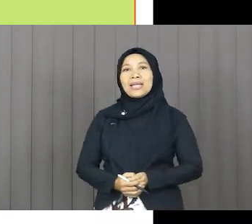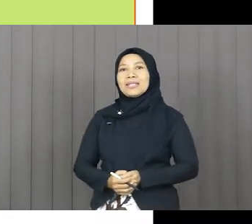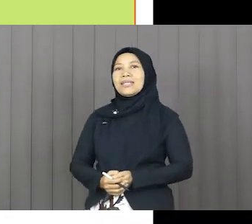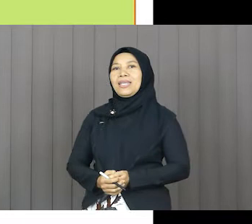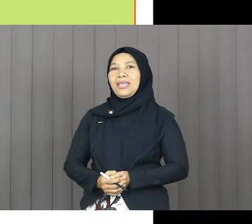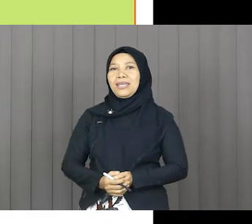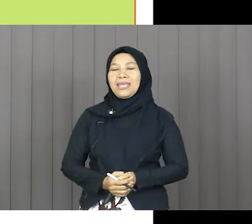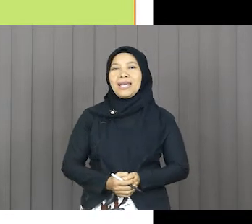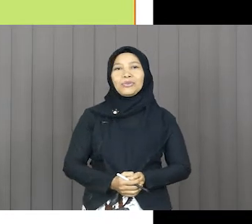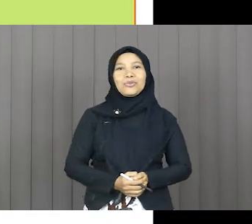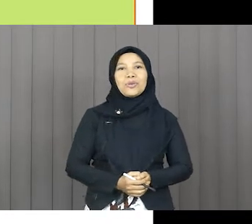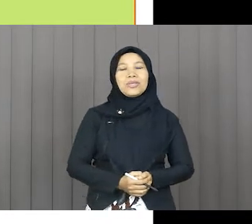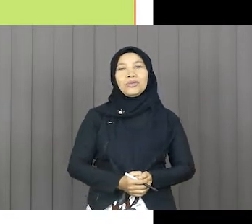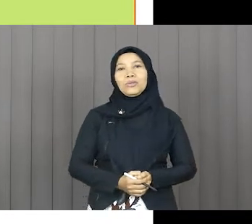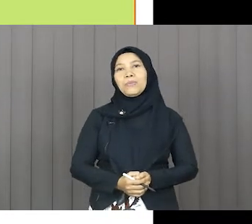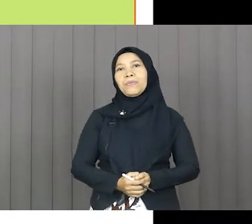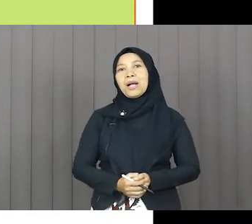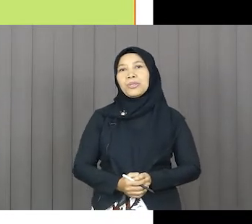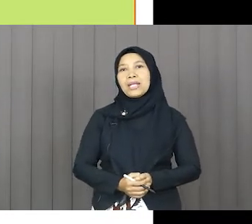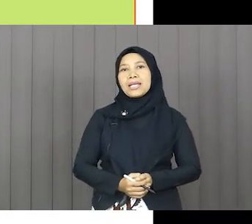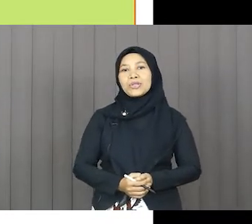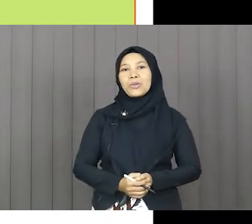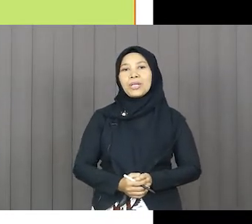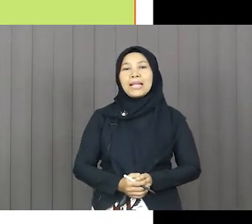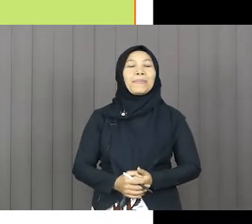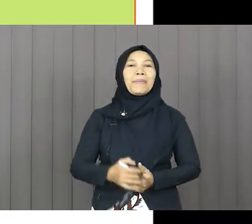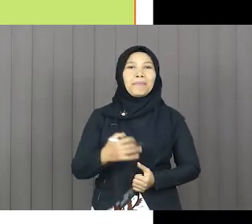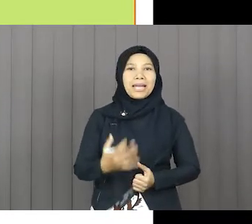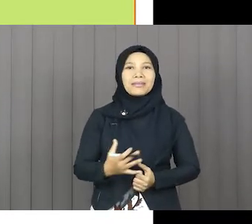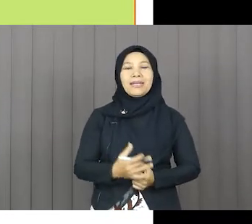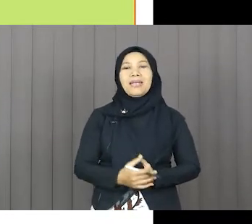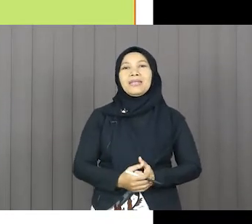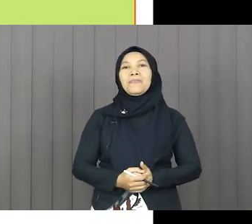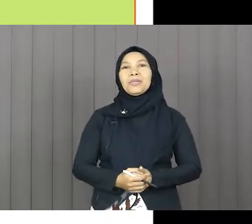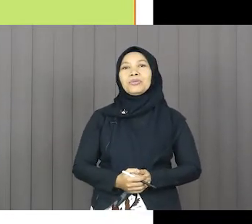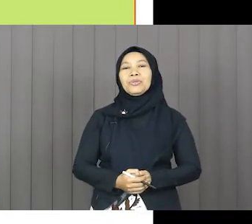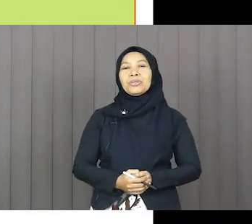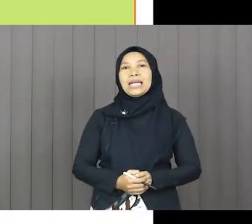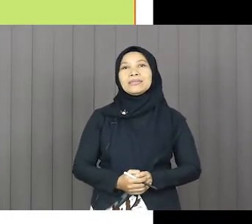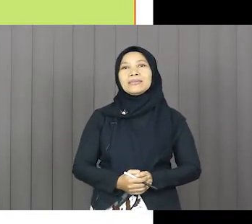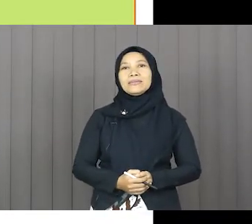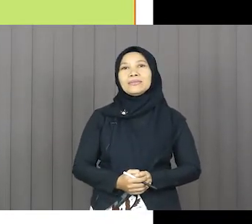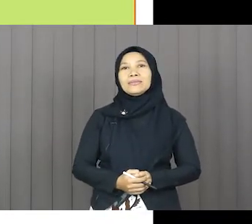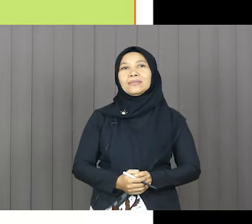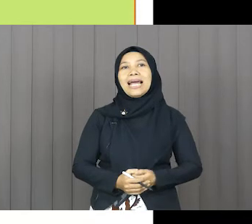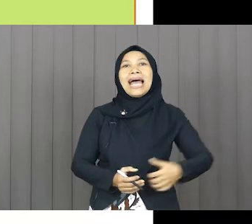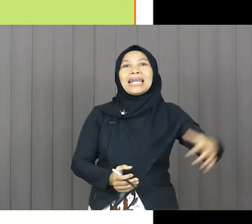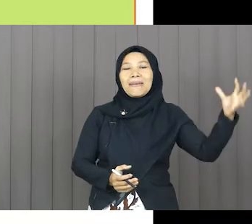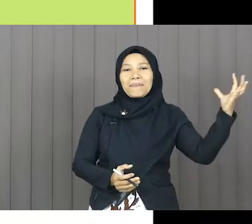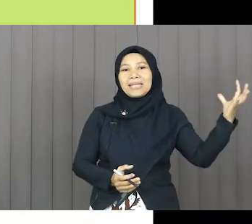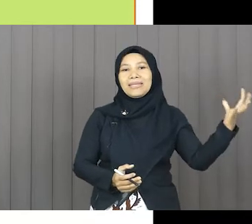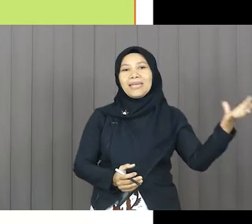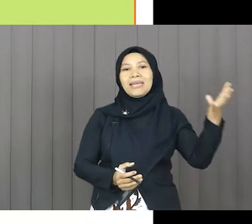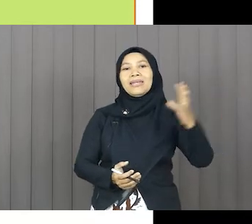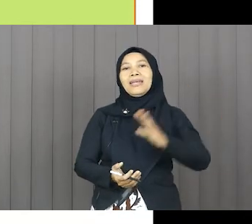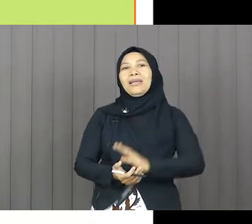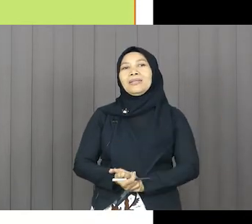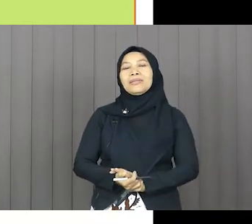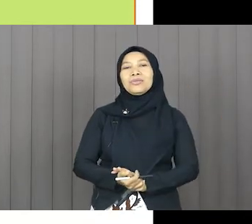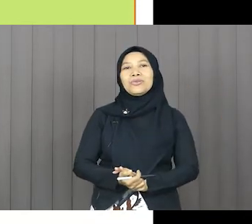utang luar negeri ini yang tujuannya untuk pembangunan nasional memang diperuntukkan,